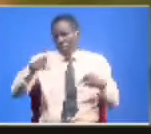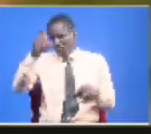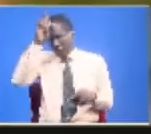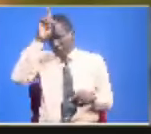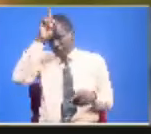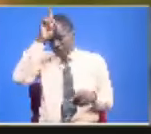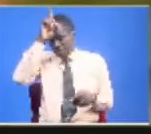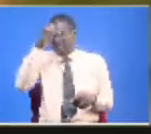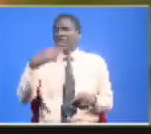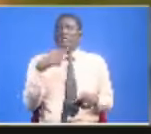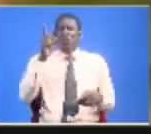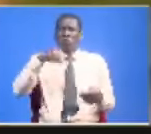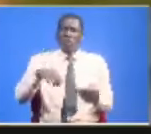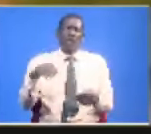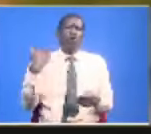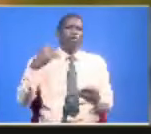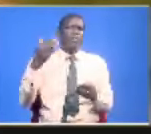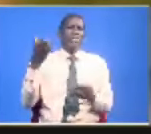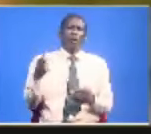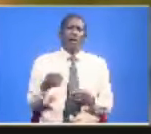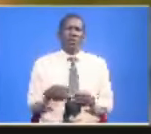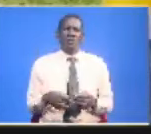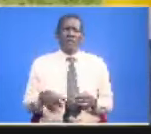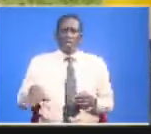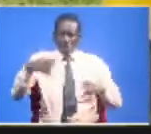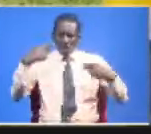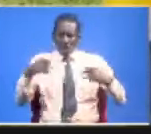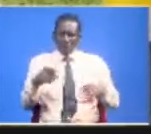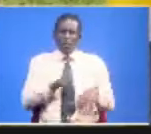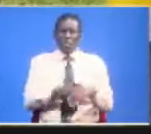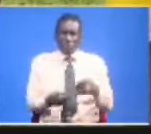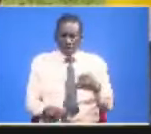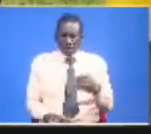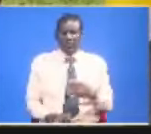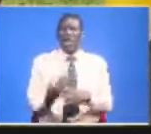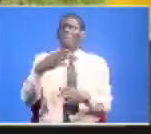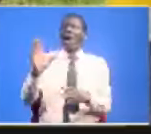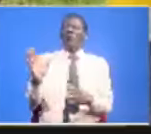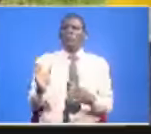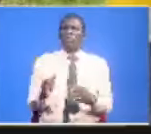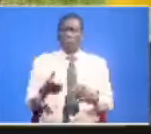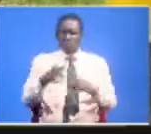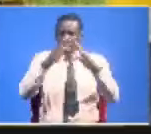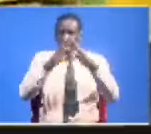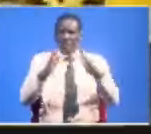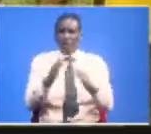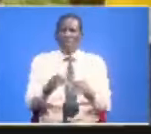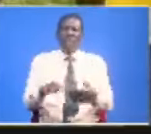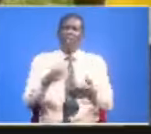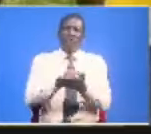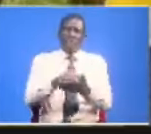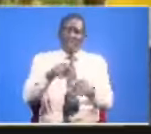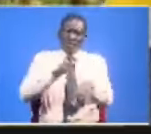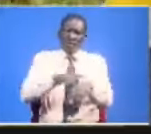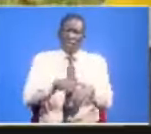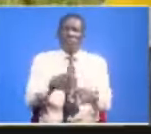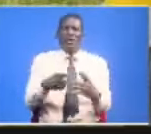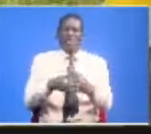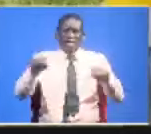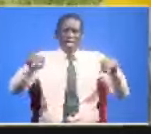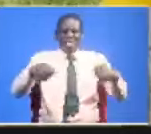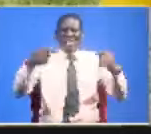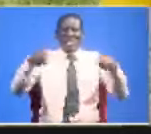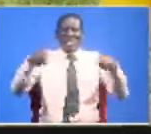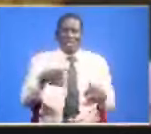hiki wakisema kulikuwa na wezi. Wakazi walipoitikia mwito na kutoka manyumbani, hapo ndipo walianza